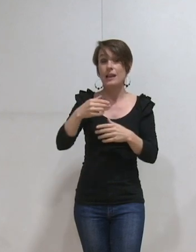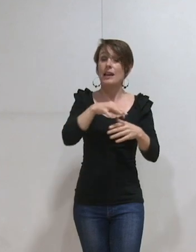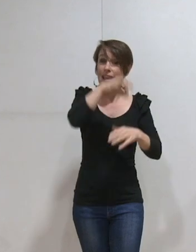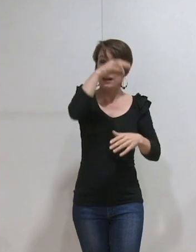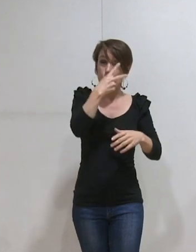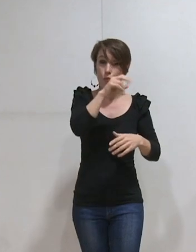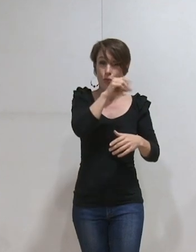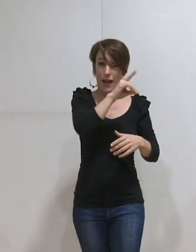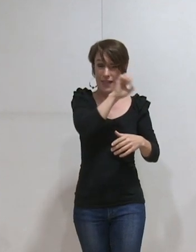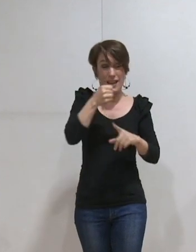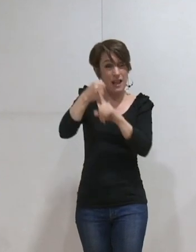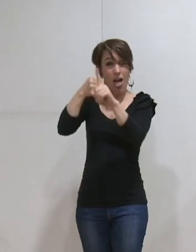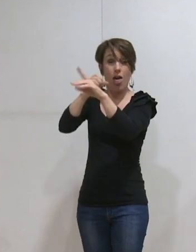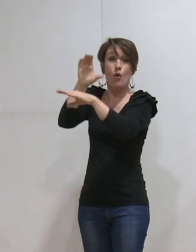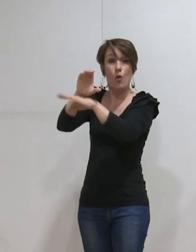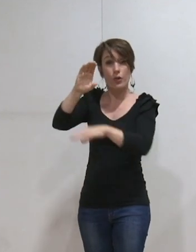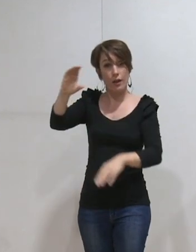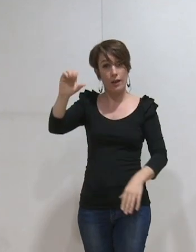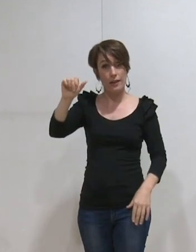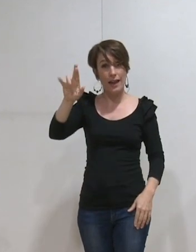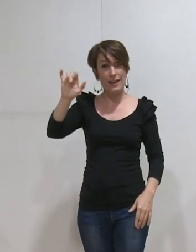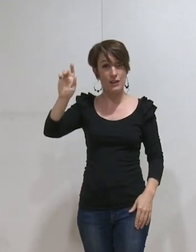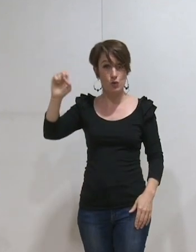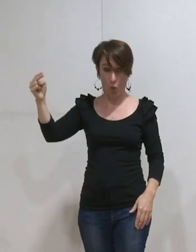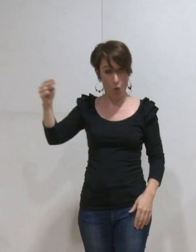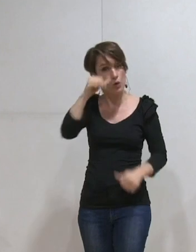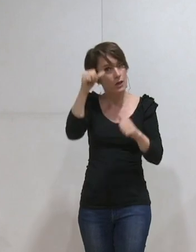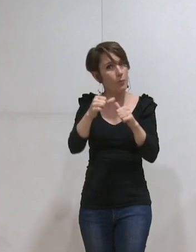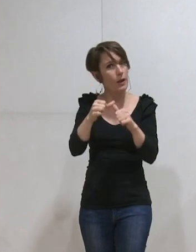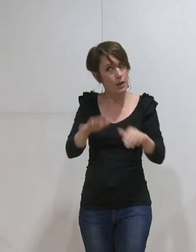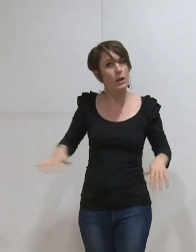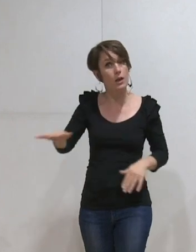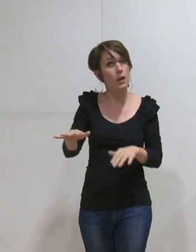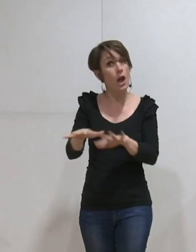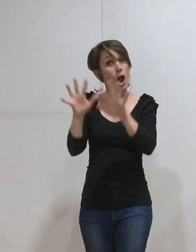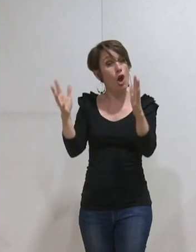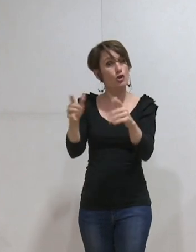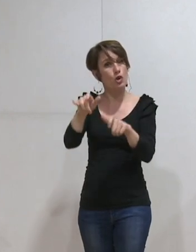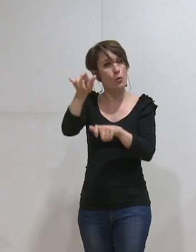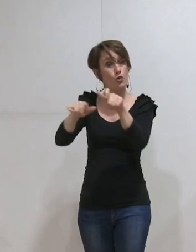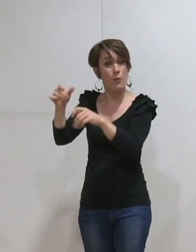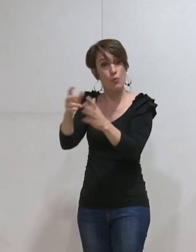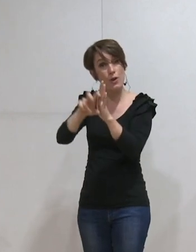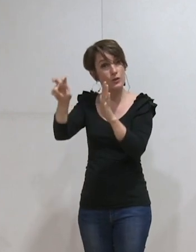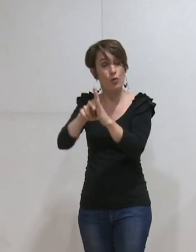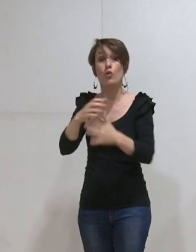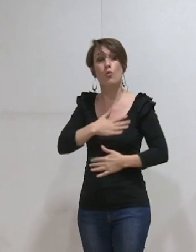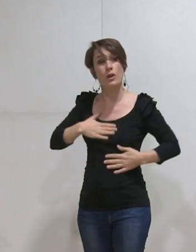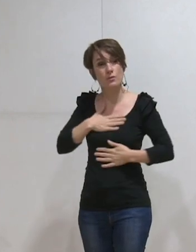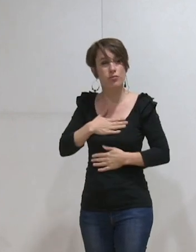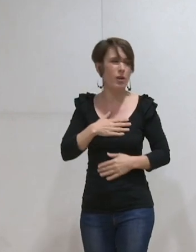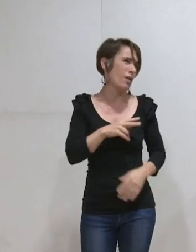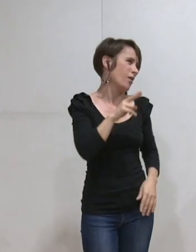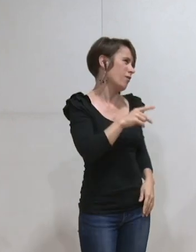monsieur Carignon et je crois que d'ailleurs l'ensemble de la population Laurence s gré ça c'est h ça vous